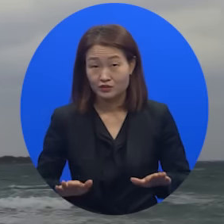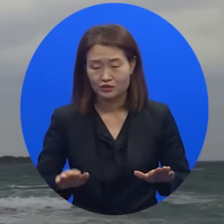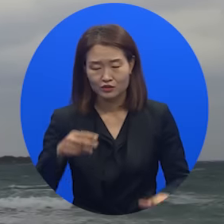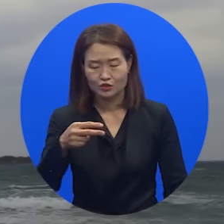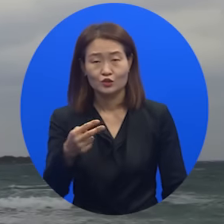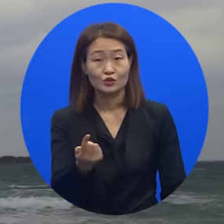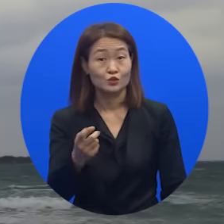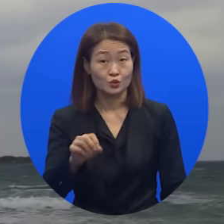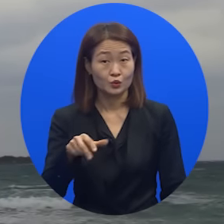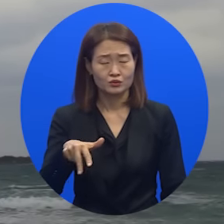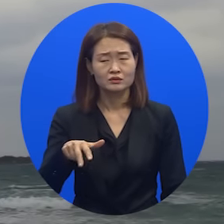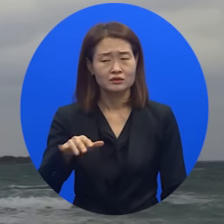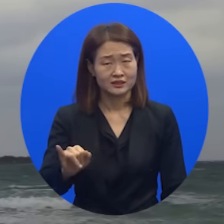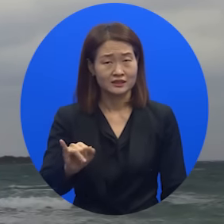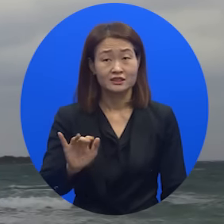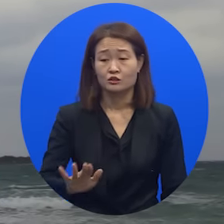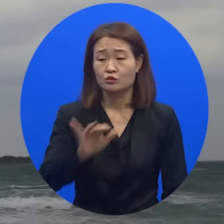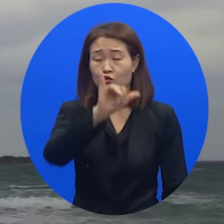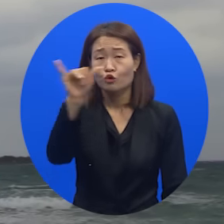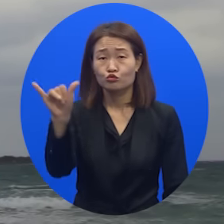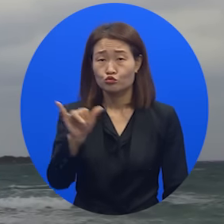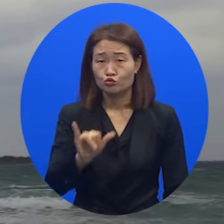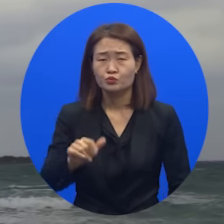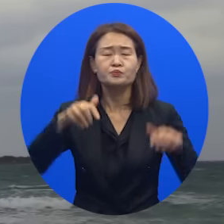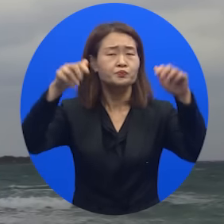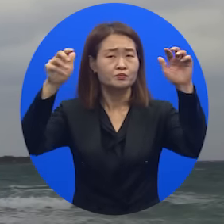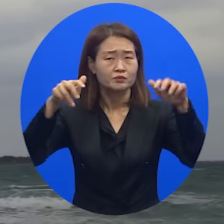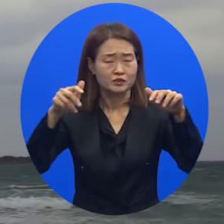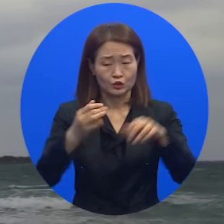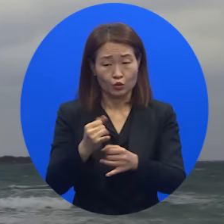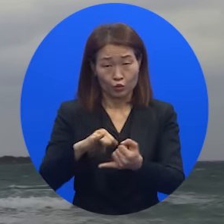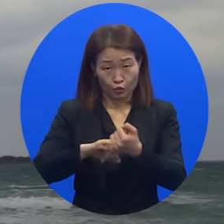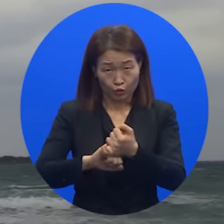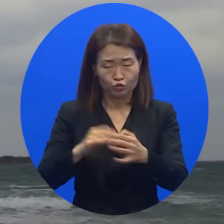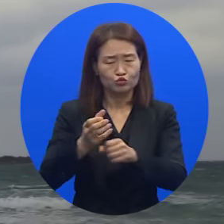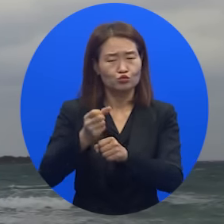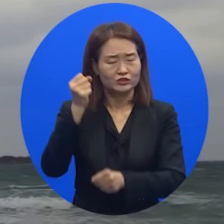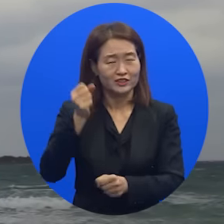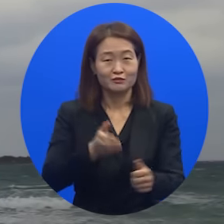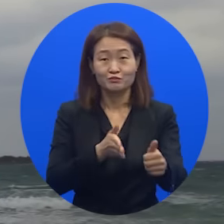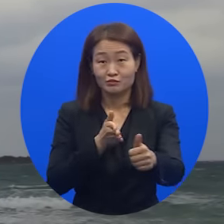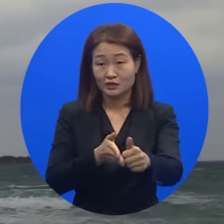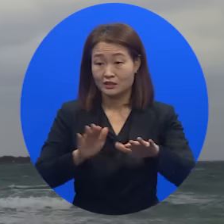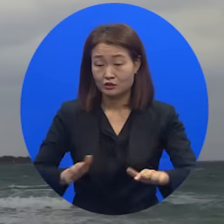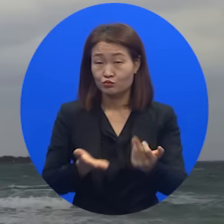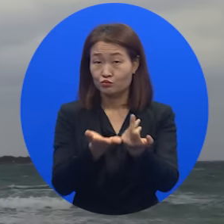절기상 동지인 오늘 전국의 겨울비가 내리겠습니다 우산 꼭